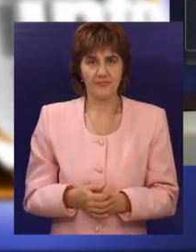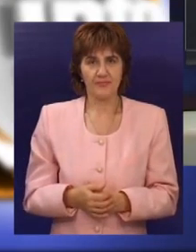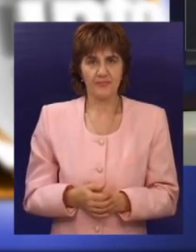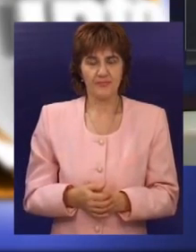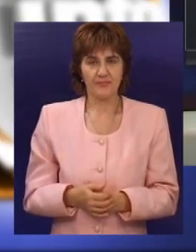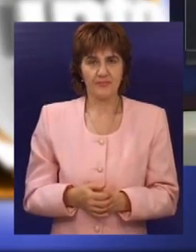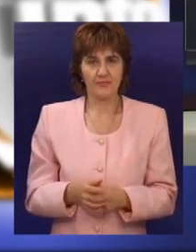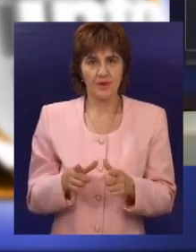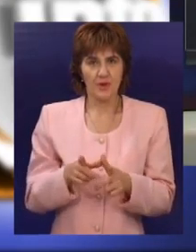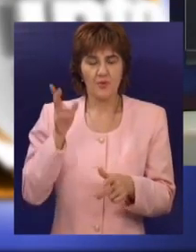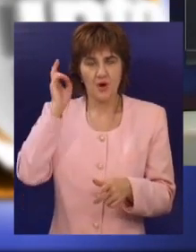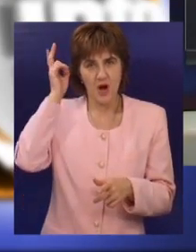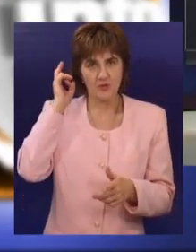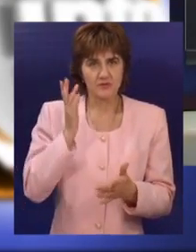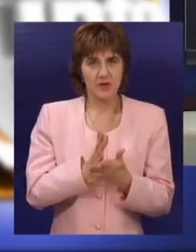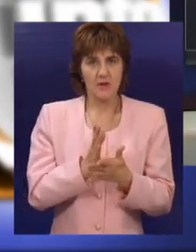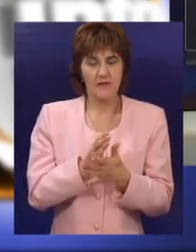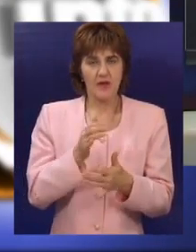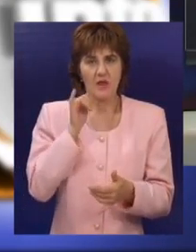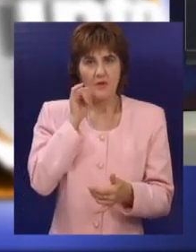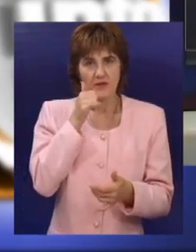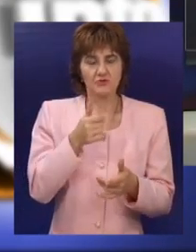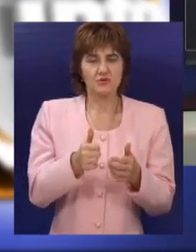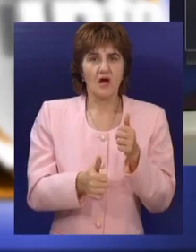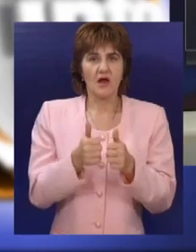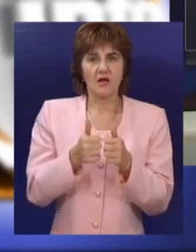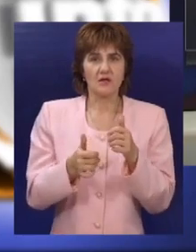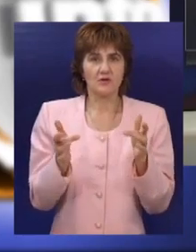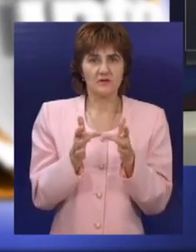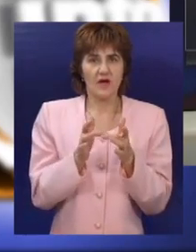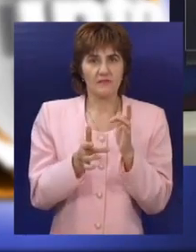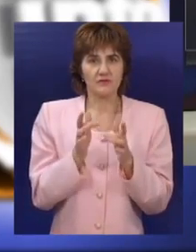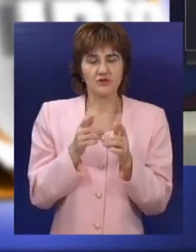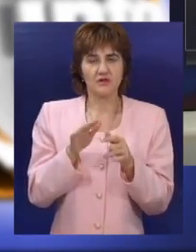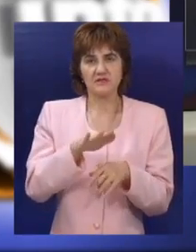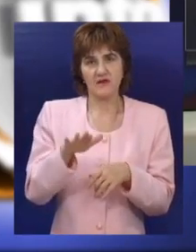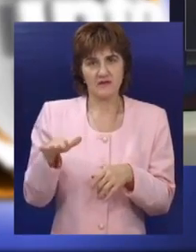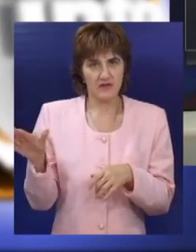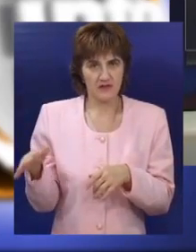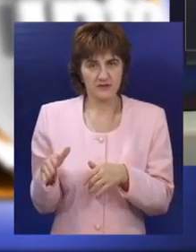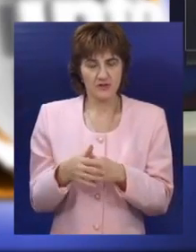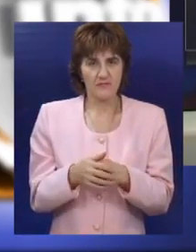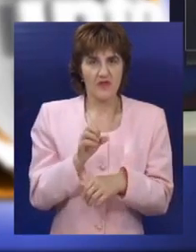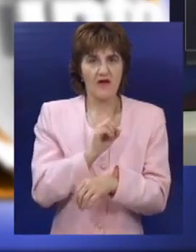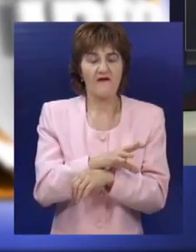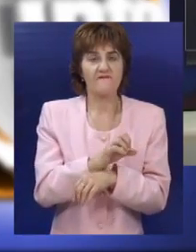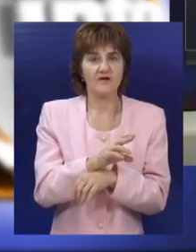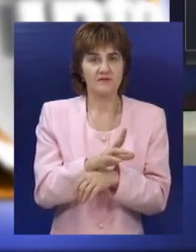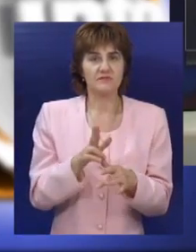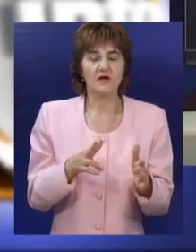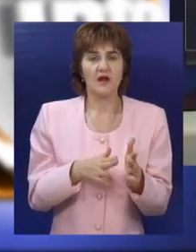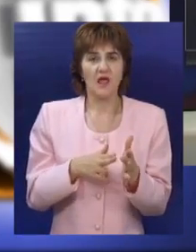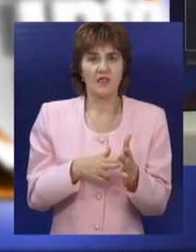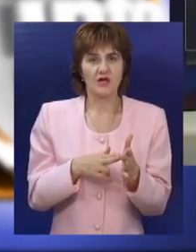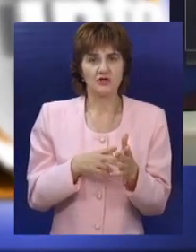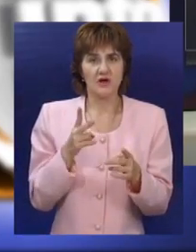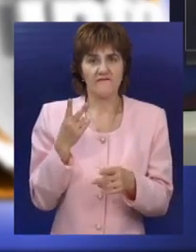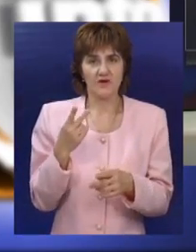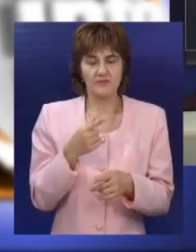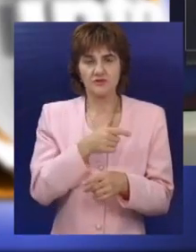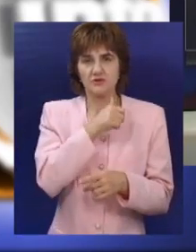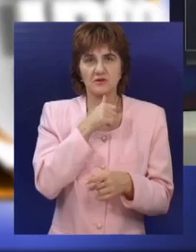U Austriji je održano međunarodno takmičenje u stvaralaštvu za decu. Naša sugrađanka, vaspitačica Nataša Vrapčević,